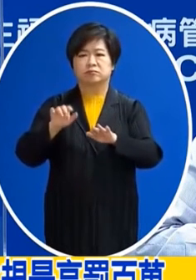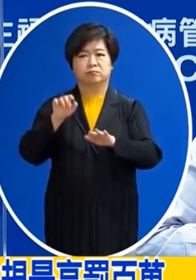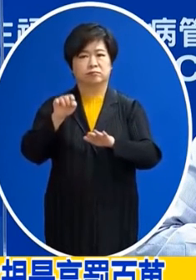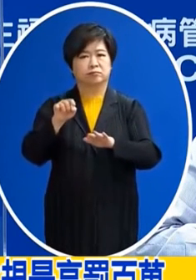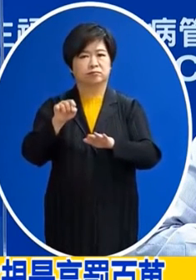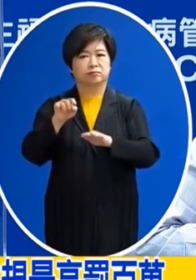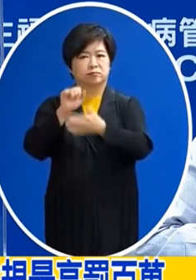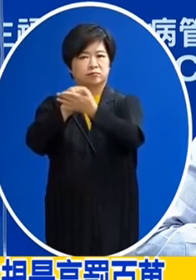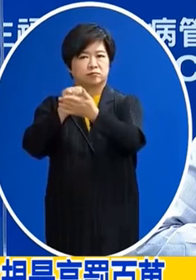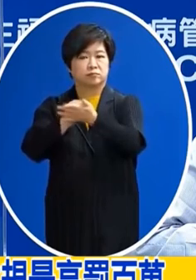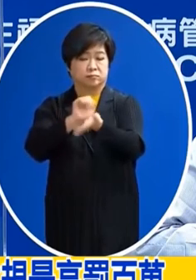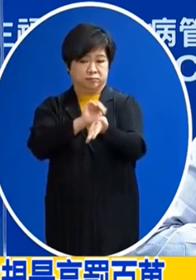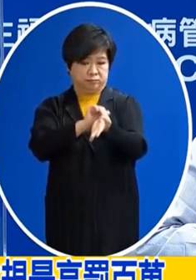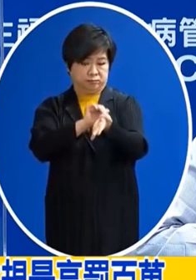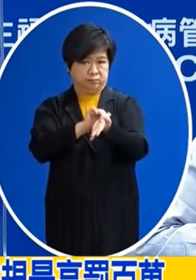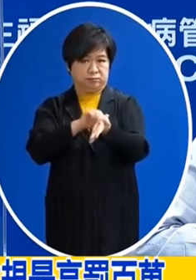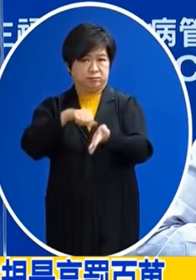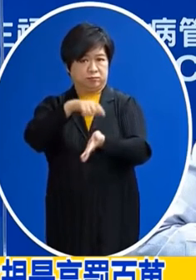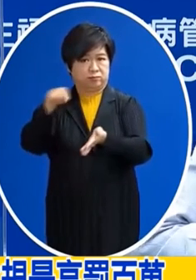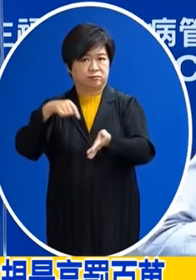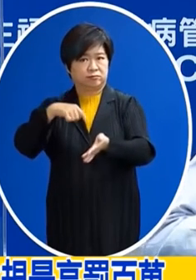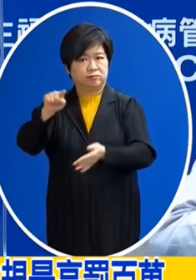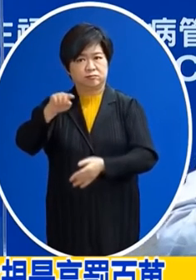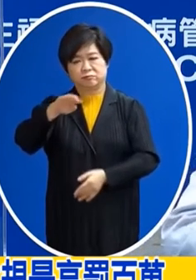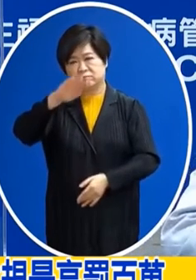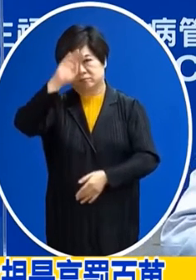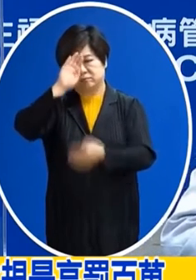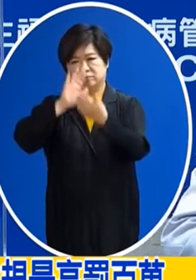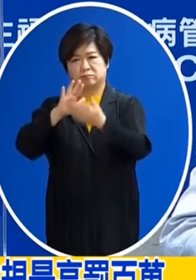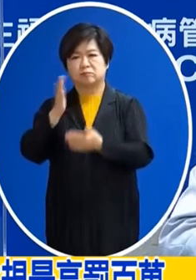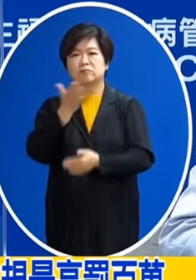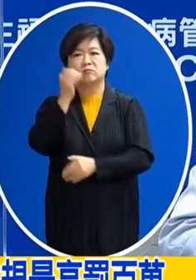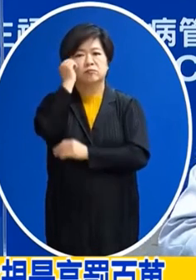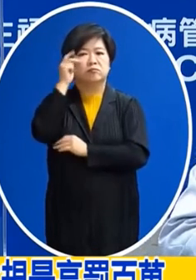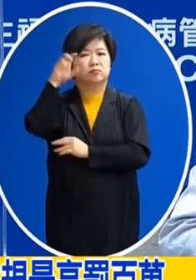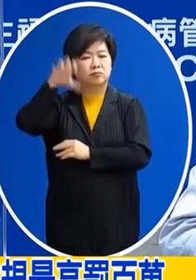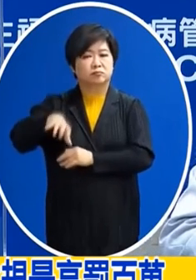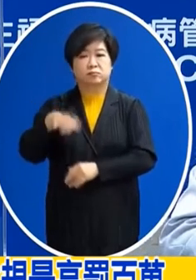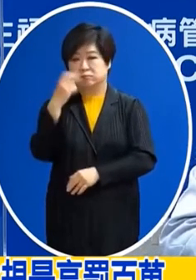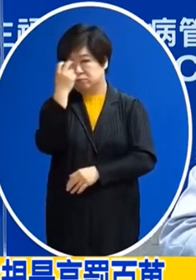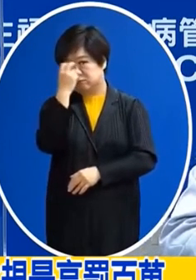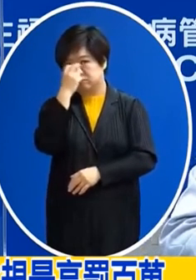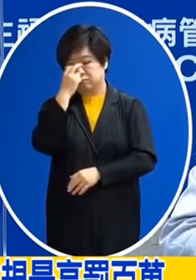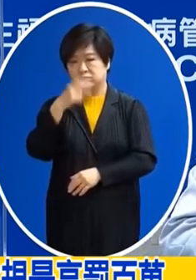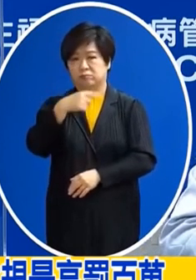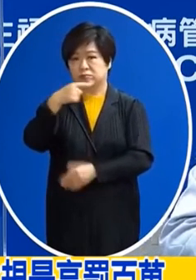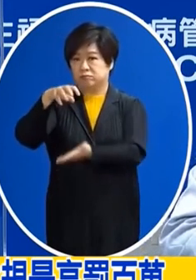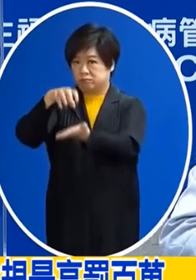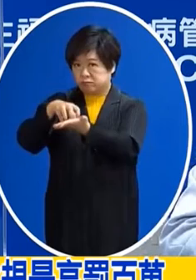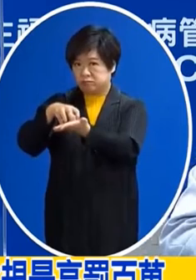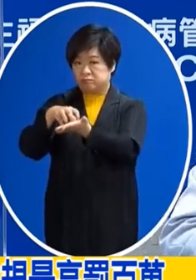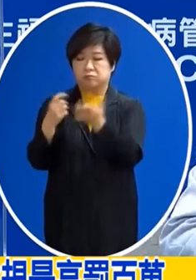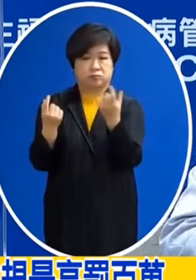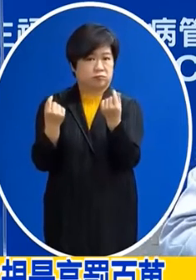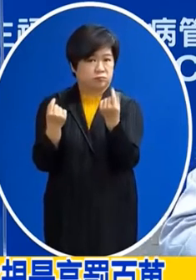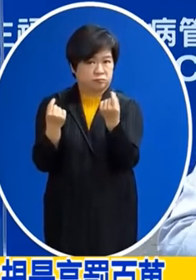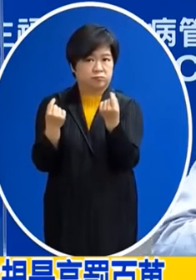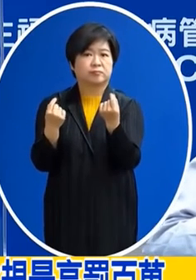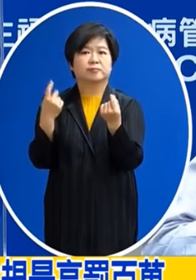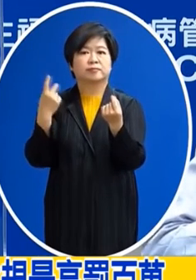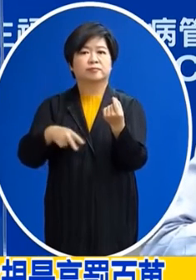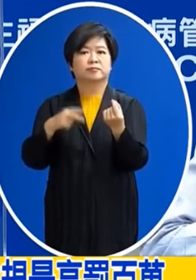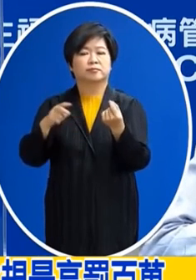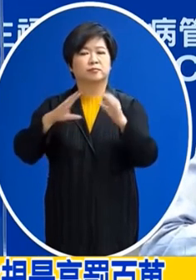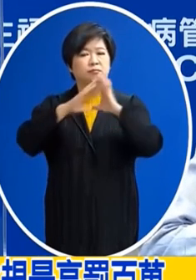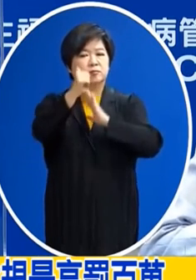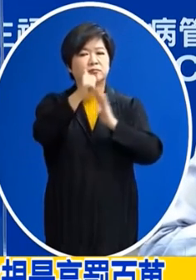个医疗单位到防疫旅馆去做采检。那如果检验的这个阴性的话，那而且